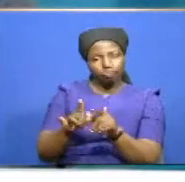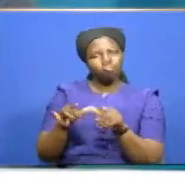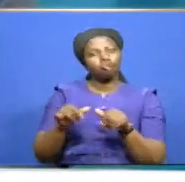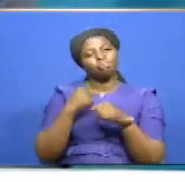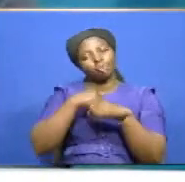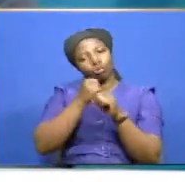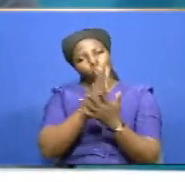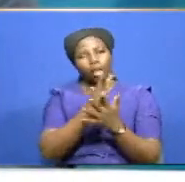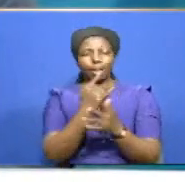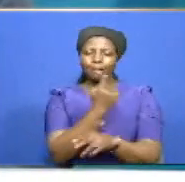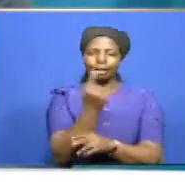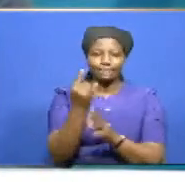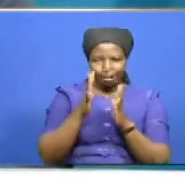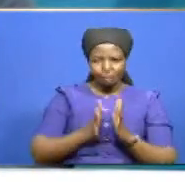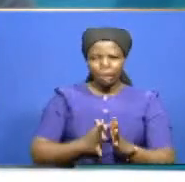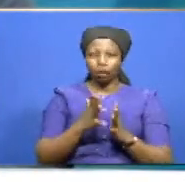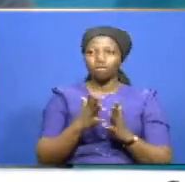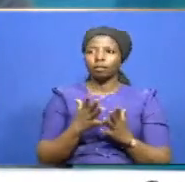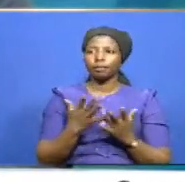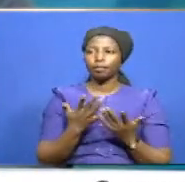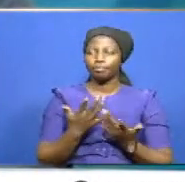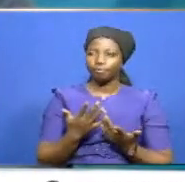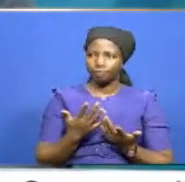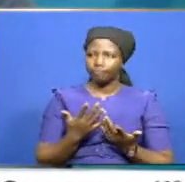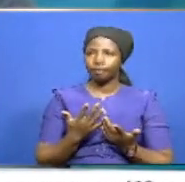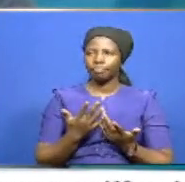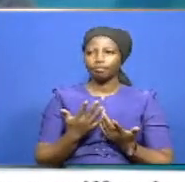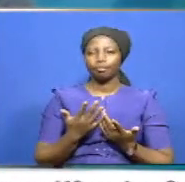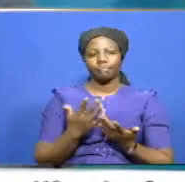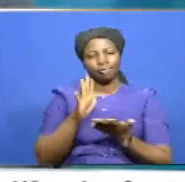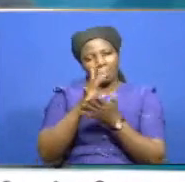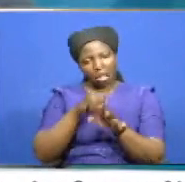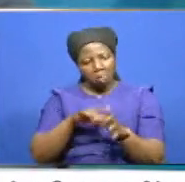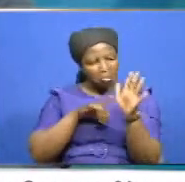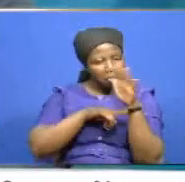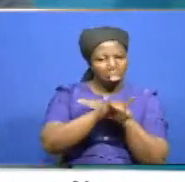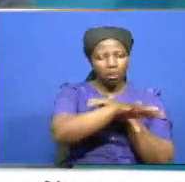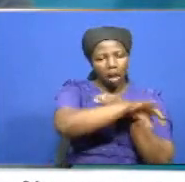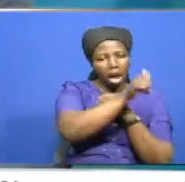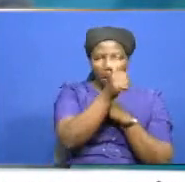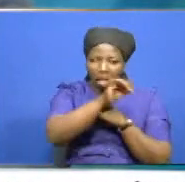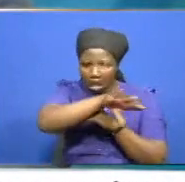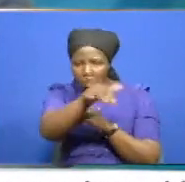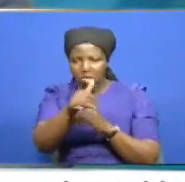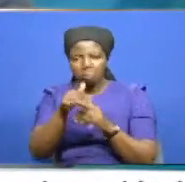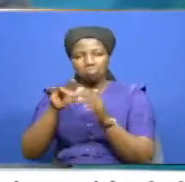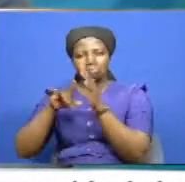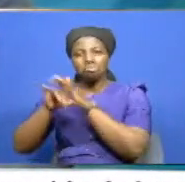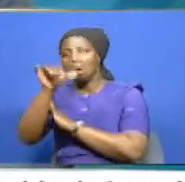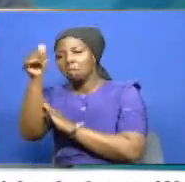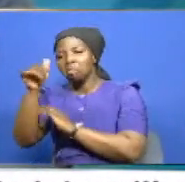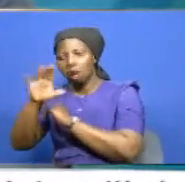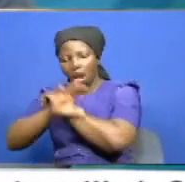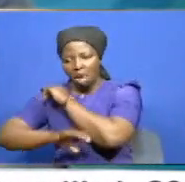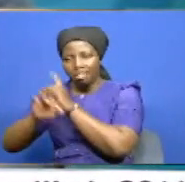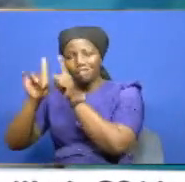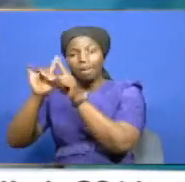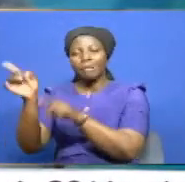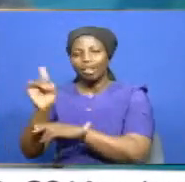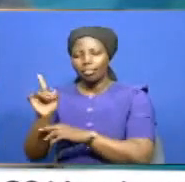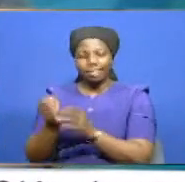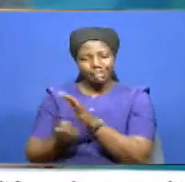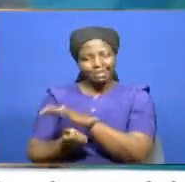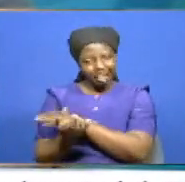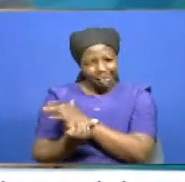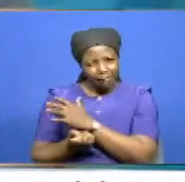mtu. So tunaenda kwa county zingine, nchi zingine, hata Nairobi, tukiweleza